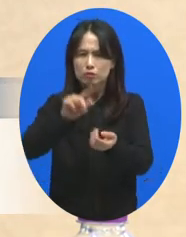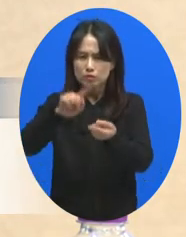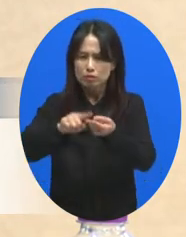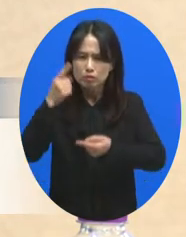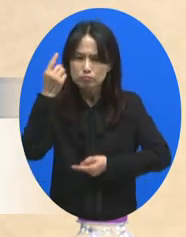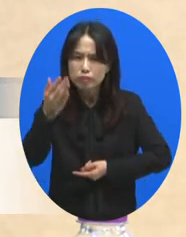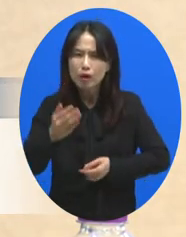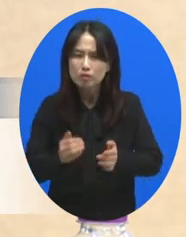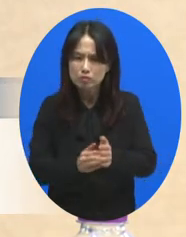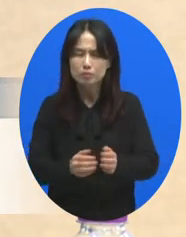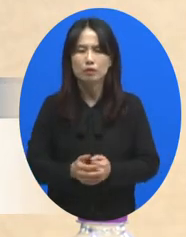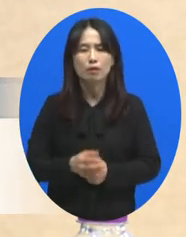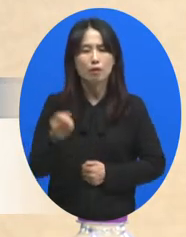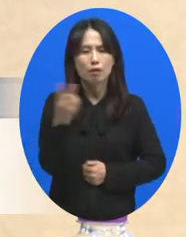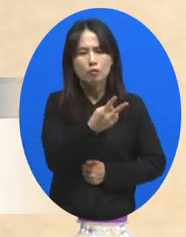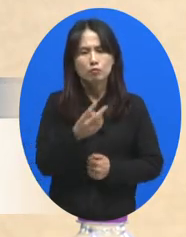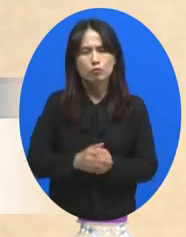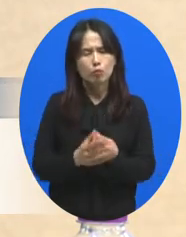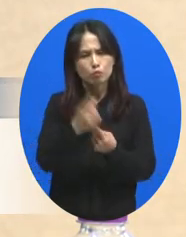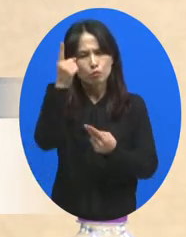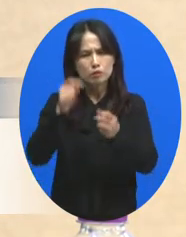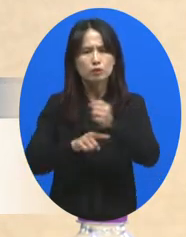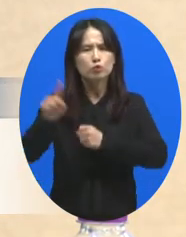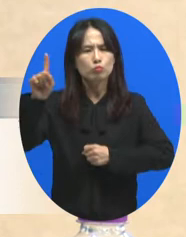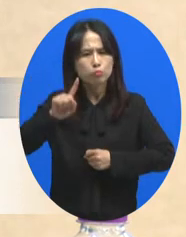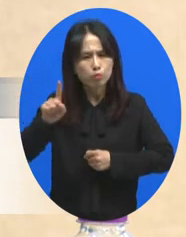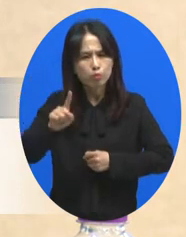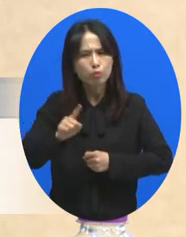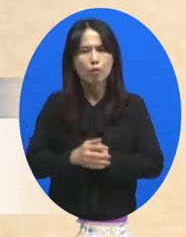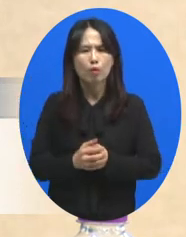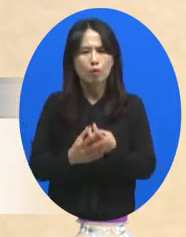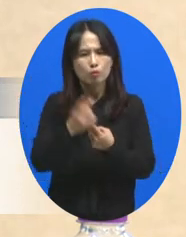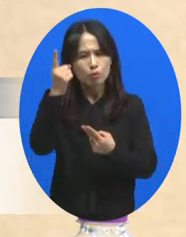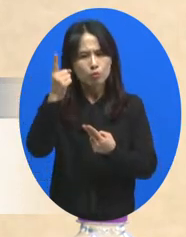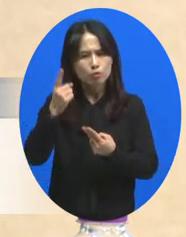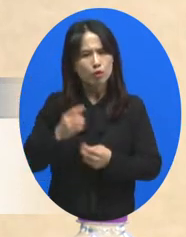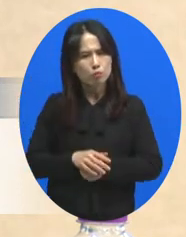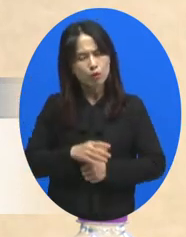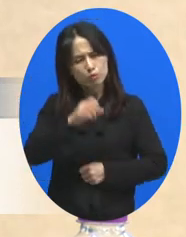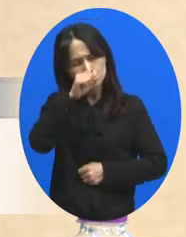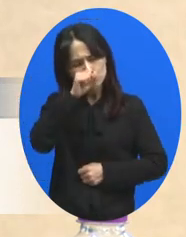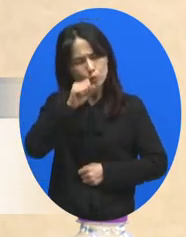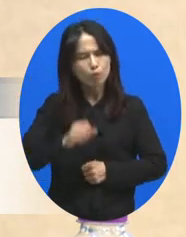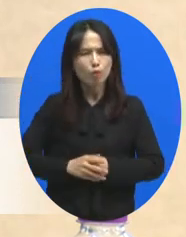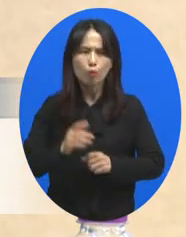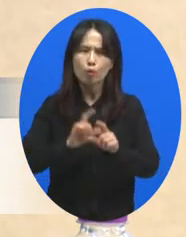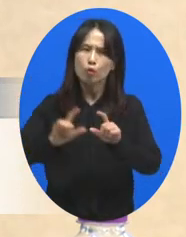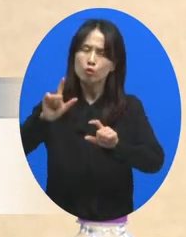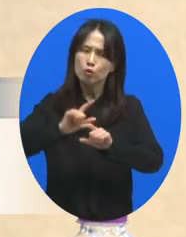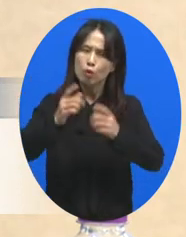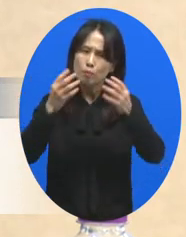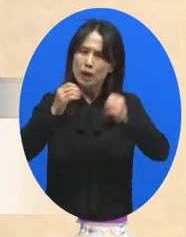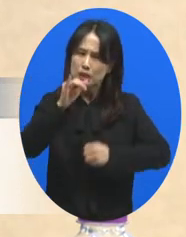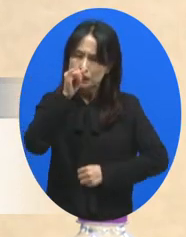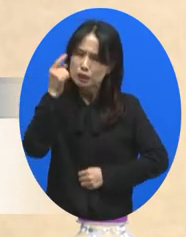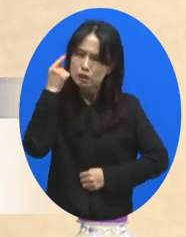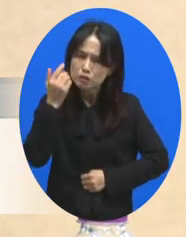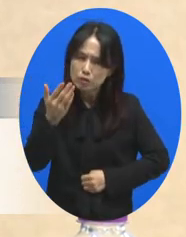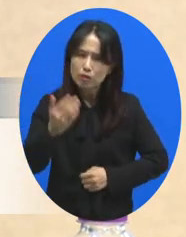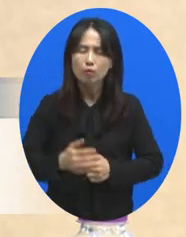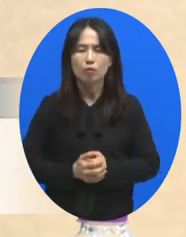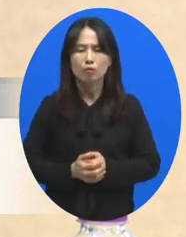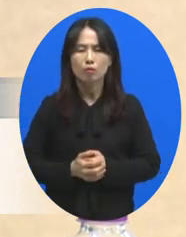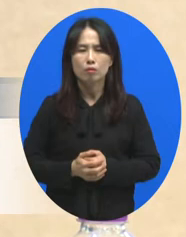문제 물어봤어요. 그냥 그리고 굳이 왜 통일하지? 통일하면 우리가 수혜받은 거 아니야. 아니 그리고